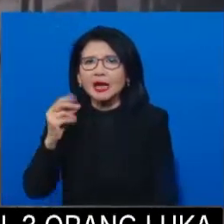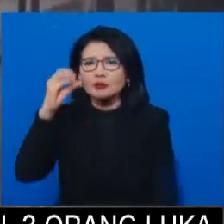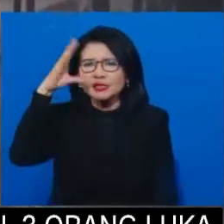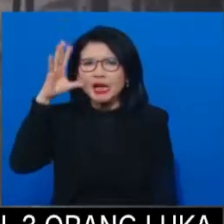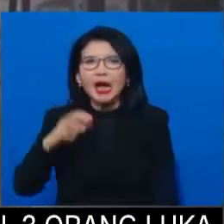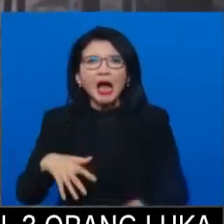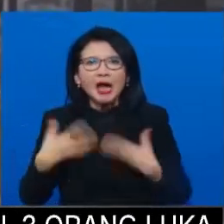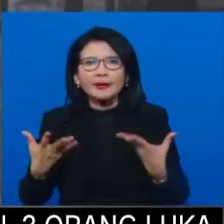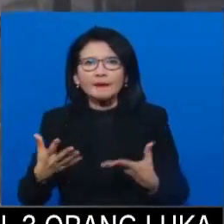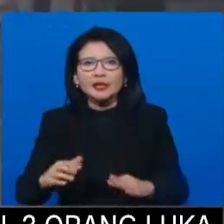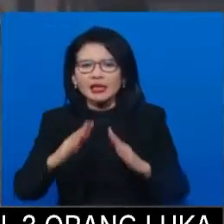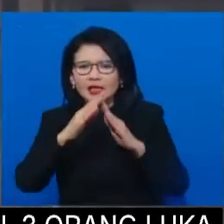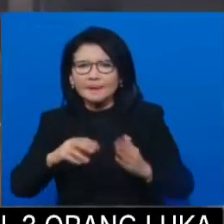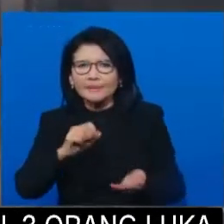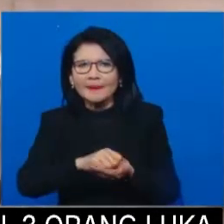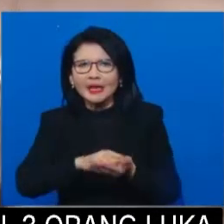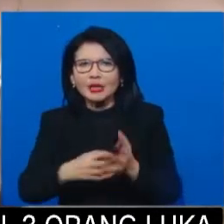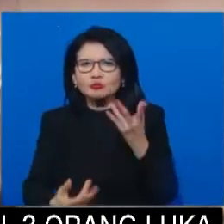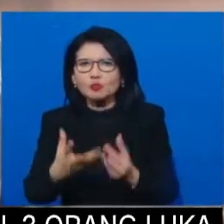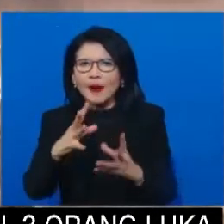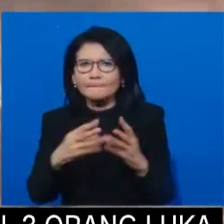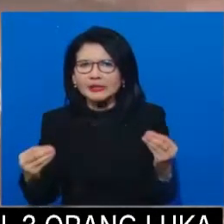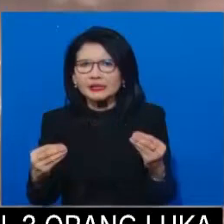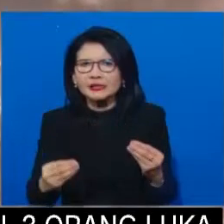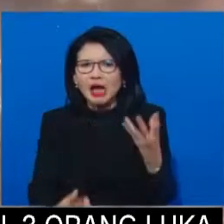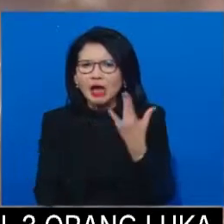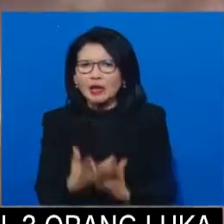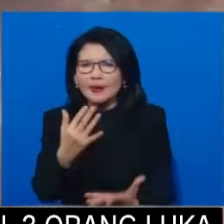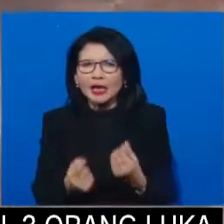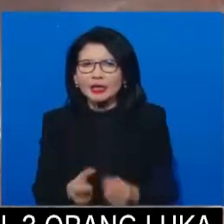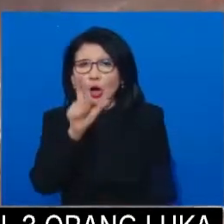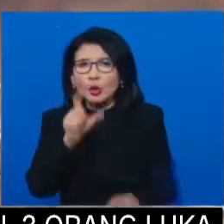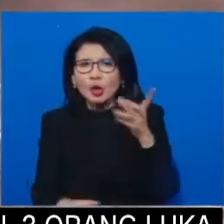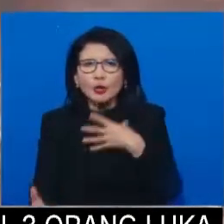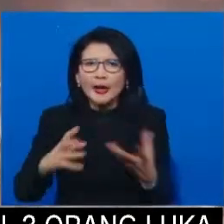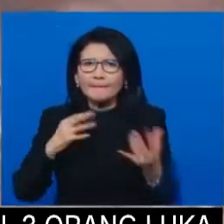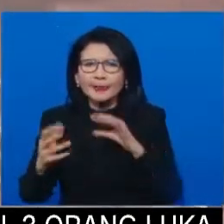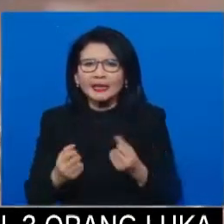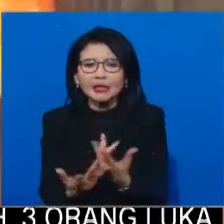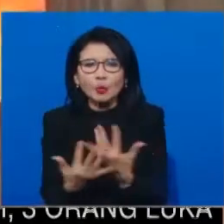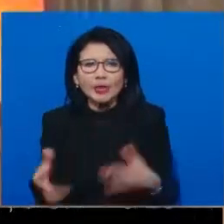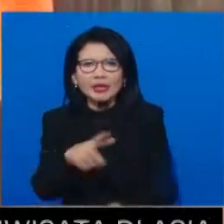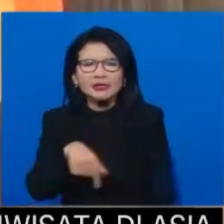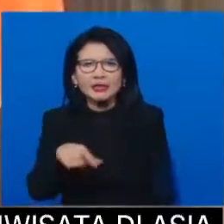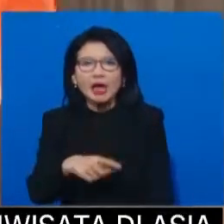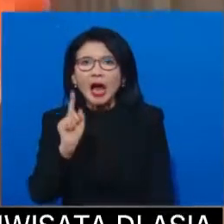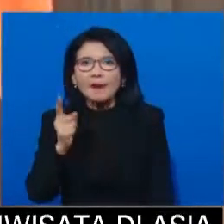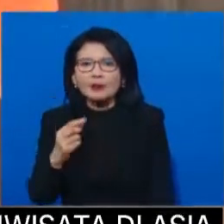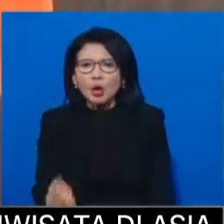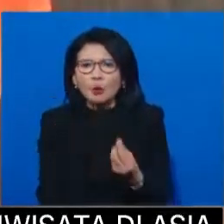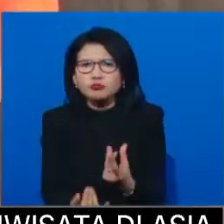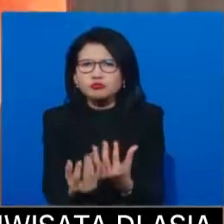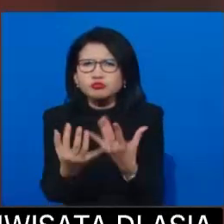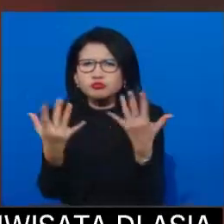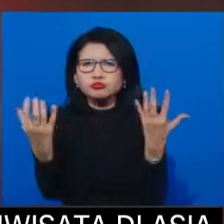akibatnya seluruh isi bengkel ludes terbakar insiden kebakaran membuat panik karyawan bengkel dan warga sekitar karena kobaran api yang begitu